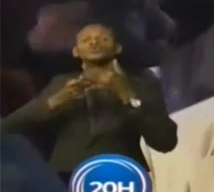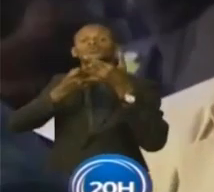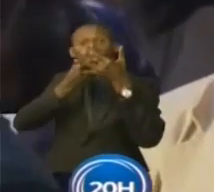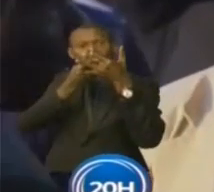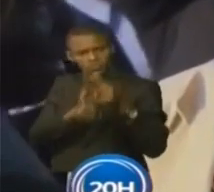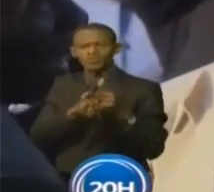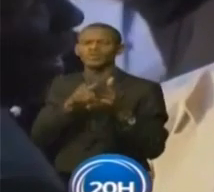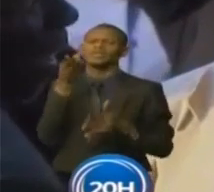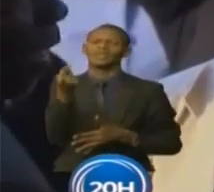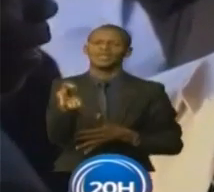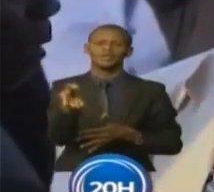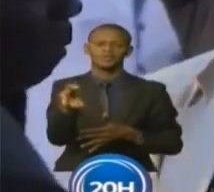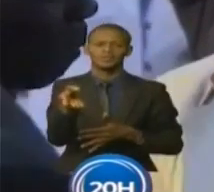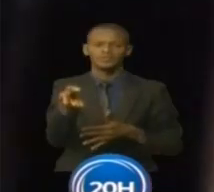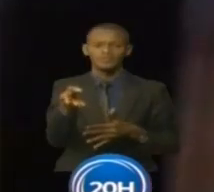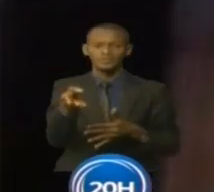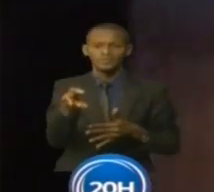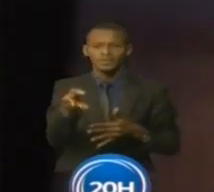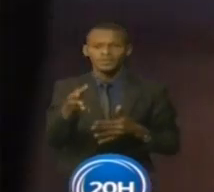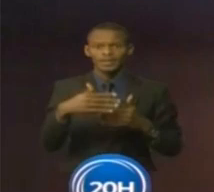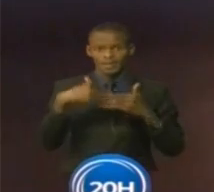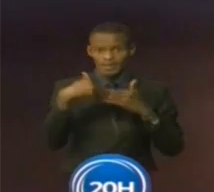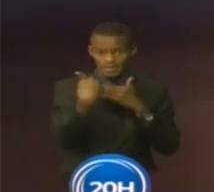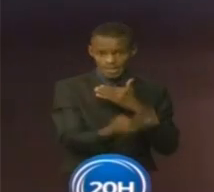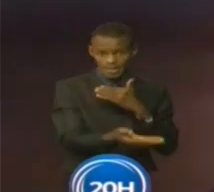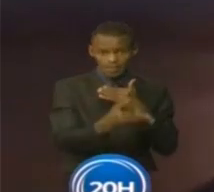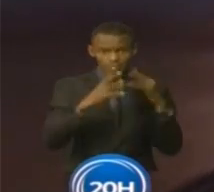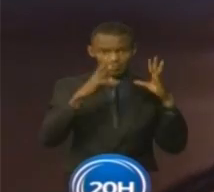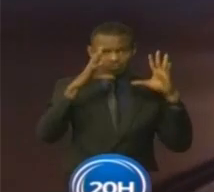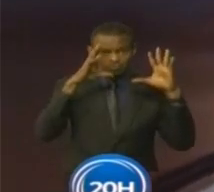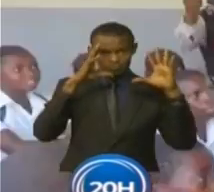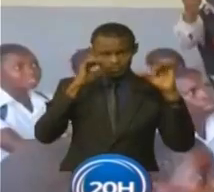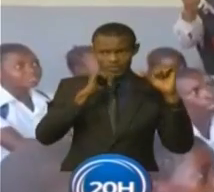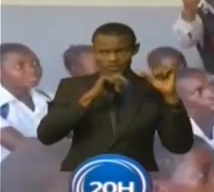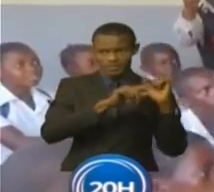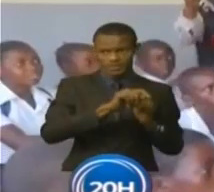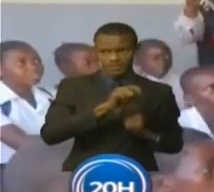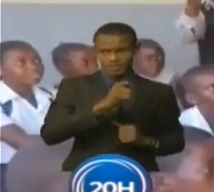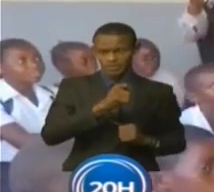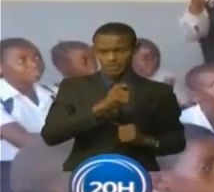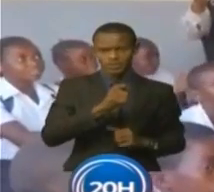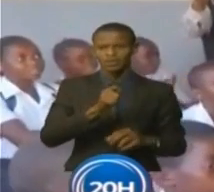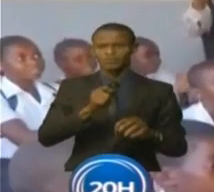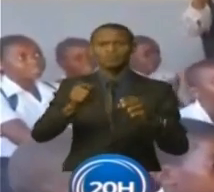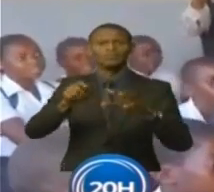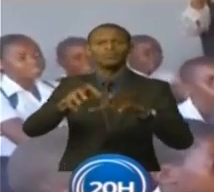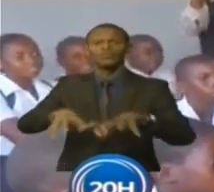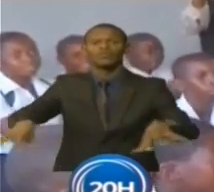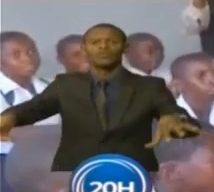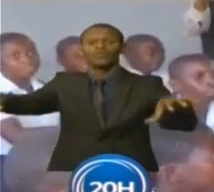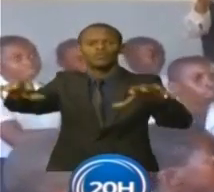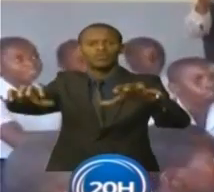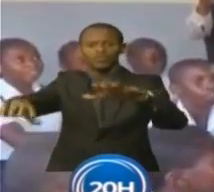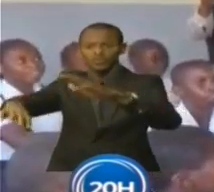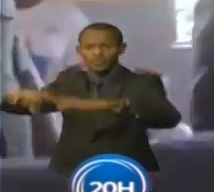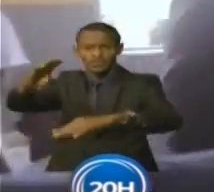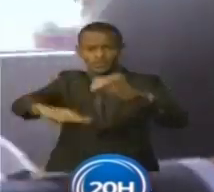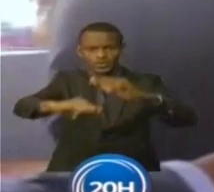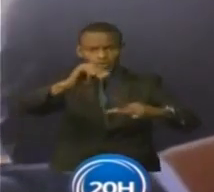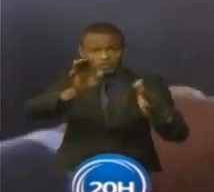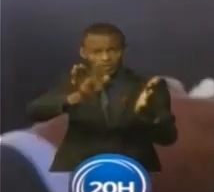atterrir entre les mains du directeur de cette école primaire. Pour se faire une idée du confort, le chef de